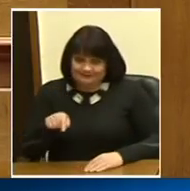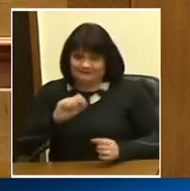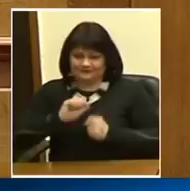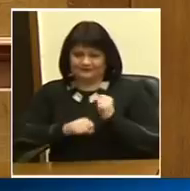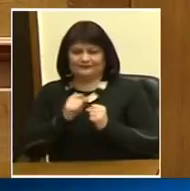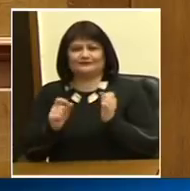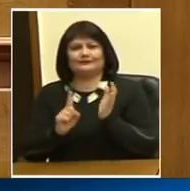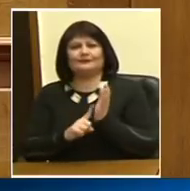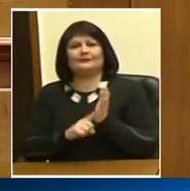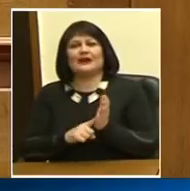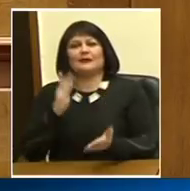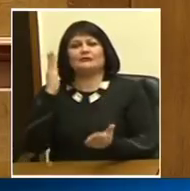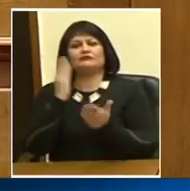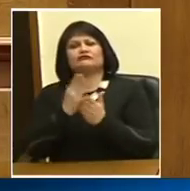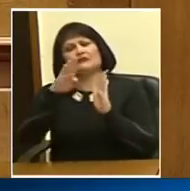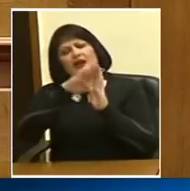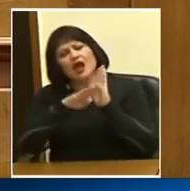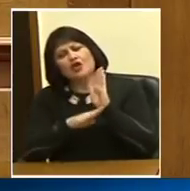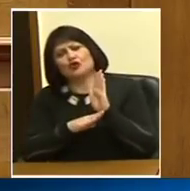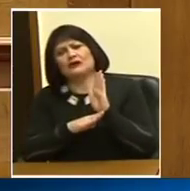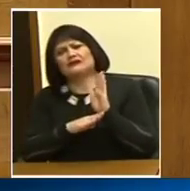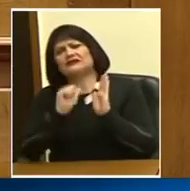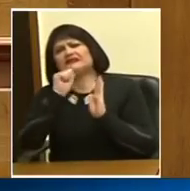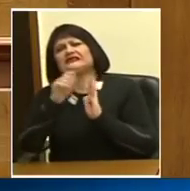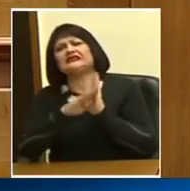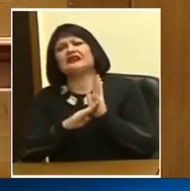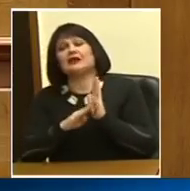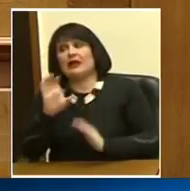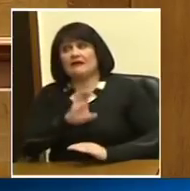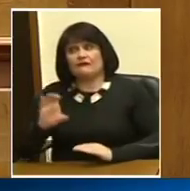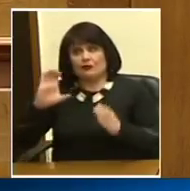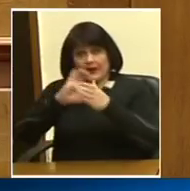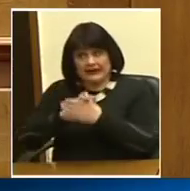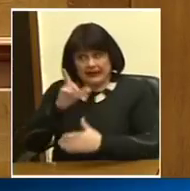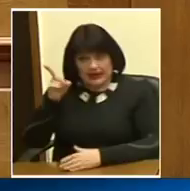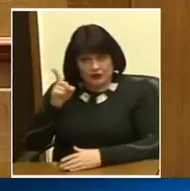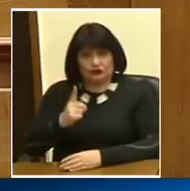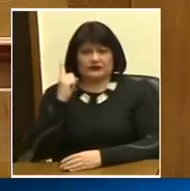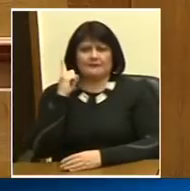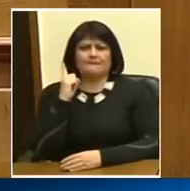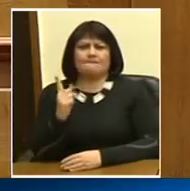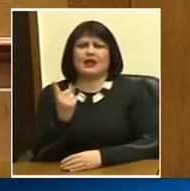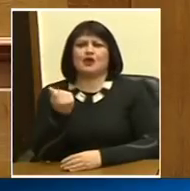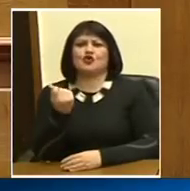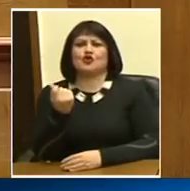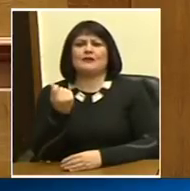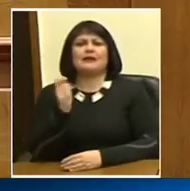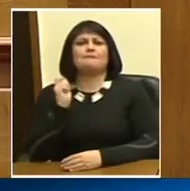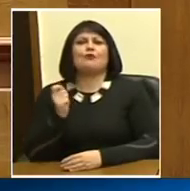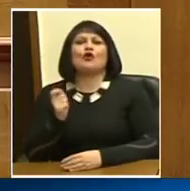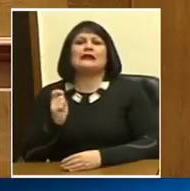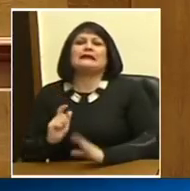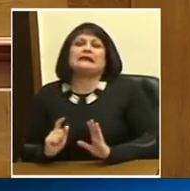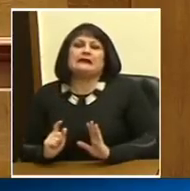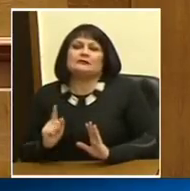συνταγματοποιηθεί ο χρυσός κανόνας. Εκεί έγκυται η προσπάθεια στην Ευρωπαϊκή Ένωση να έχουμε μία μόνο οικονομική πολιτική, πέραν της